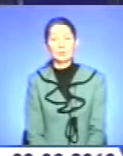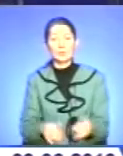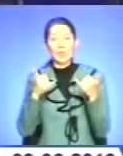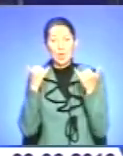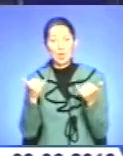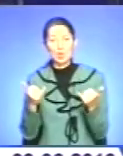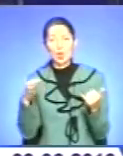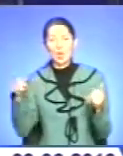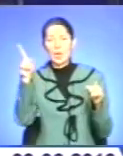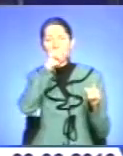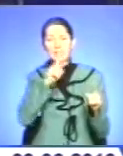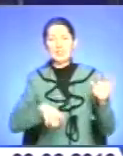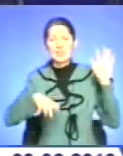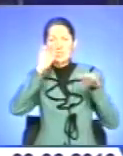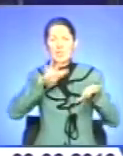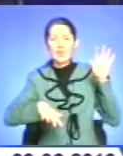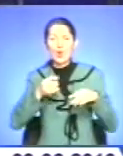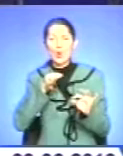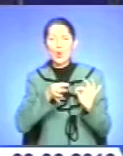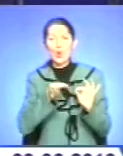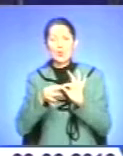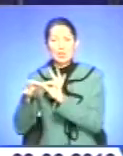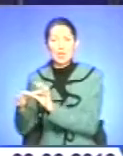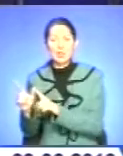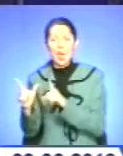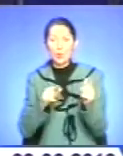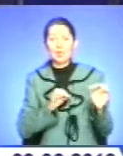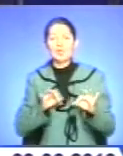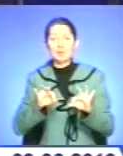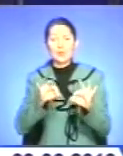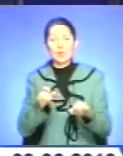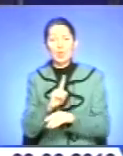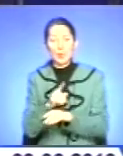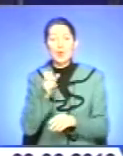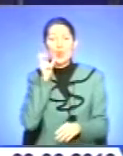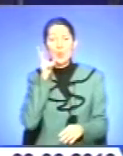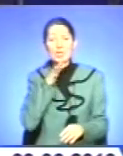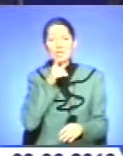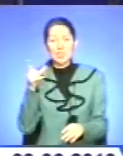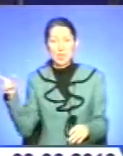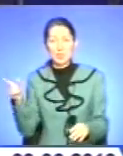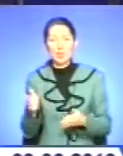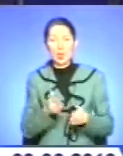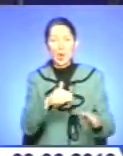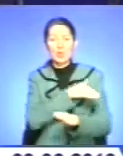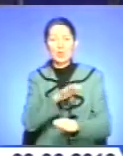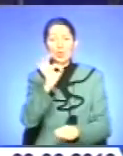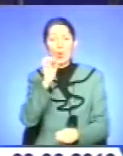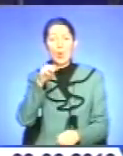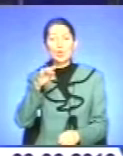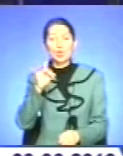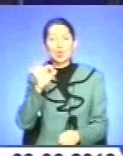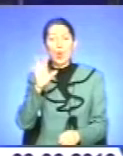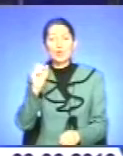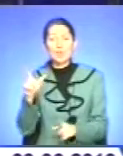Сьогодні злива ускладнила проїзд автотранспорту в Тернополі. В обідній час дорогами вулиці Острозького пересувалися лише автобуси